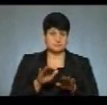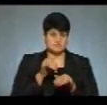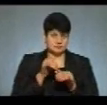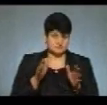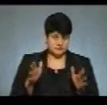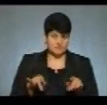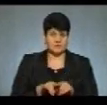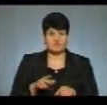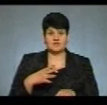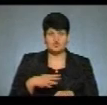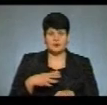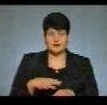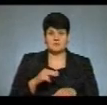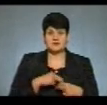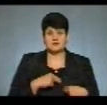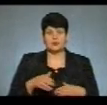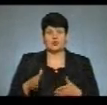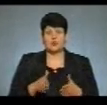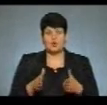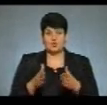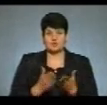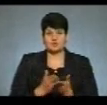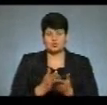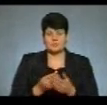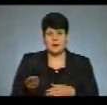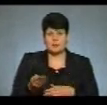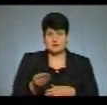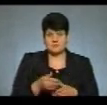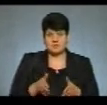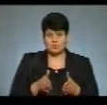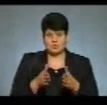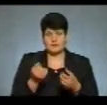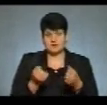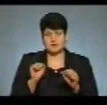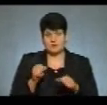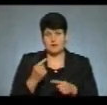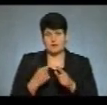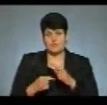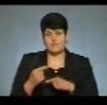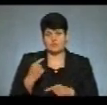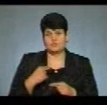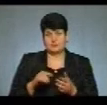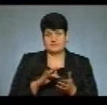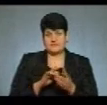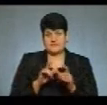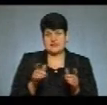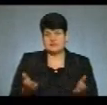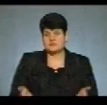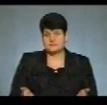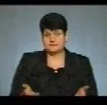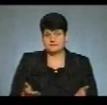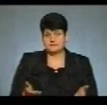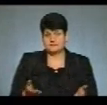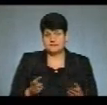тоді вже чекали працівників дорожньої служби, які посипали дороги, і машина могла повернутися на центр.